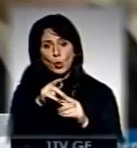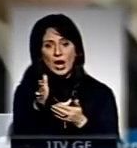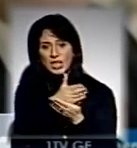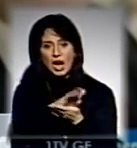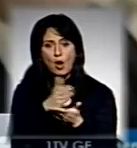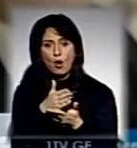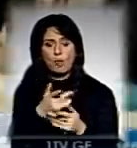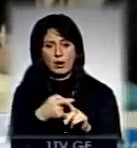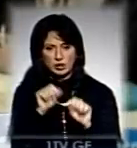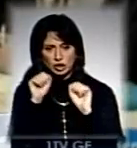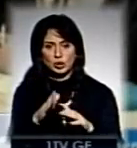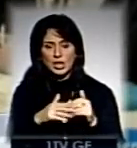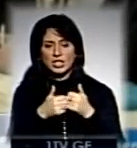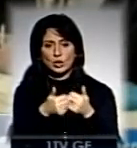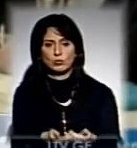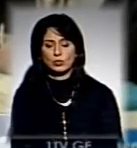გაყოფას კიდევ დიდ ხანს შეუწყოს